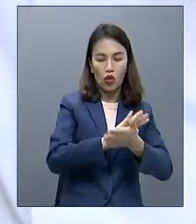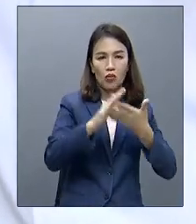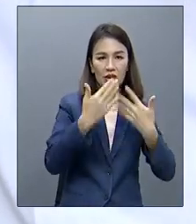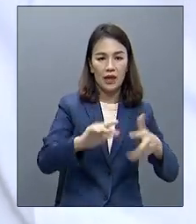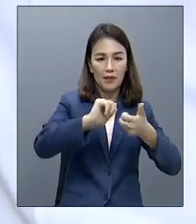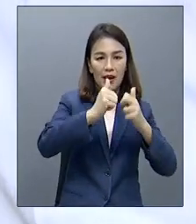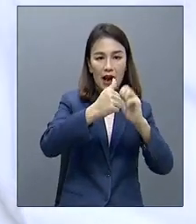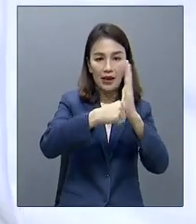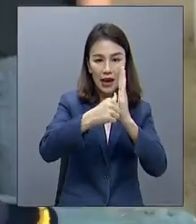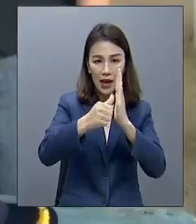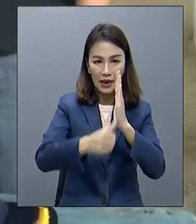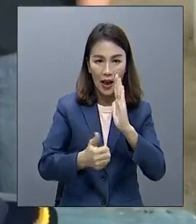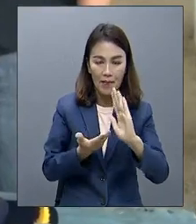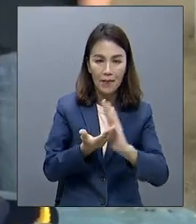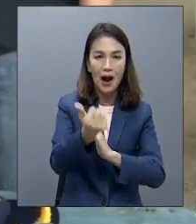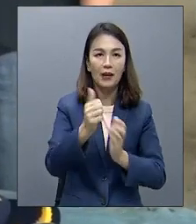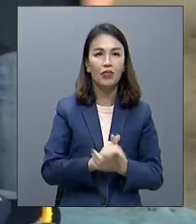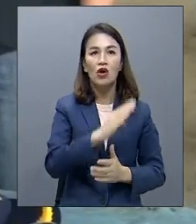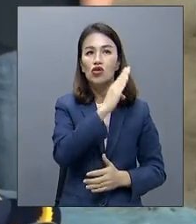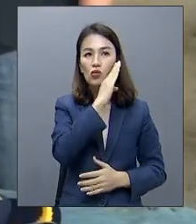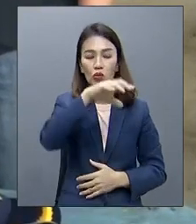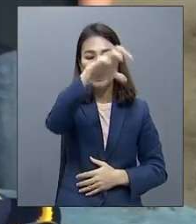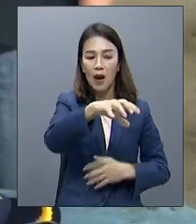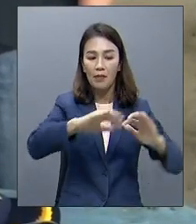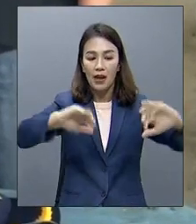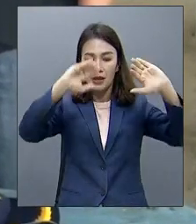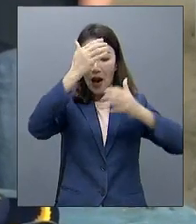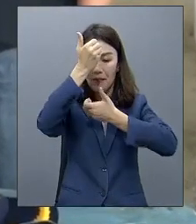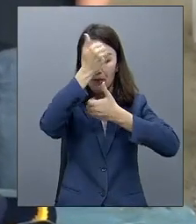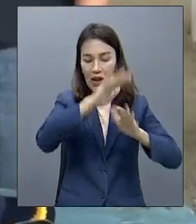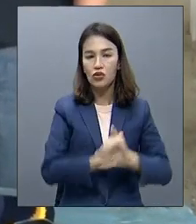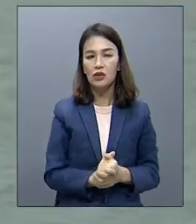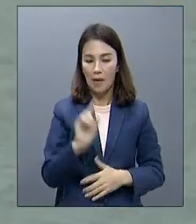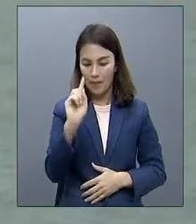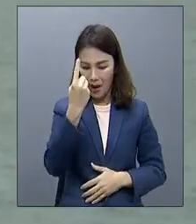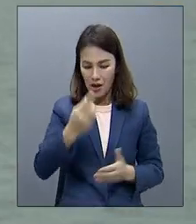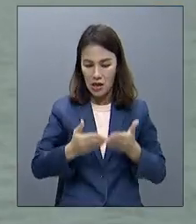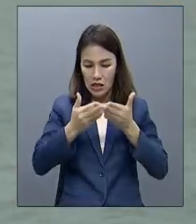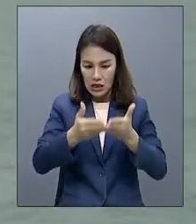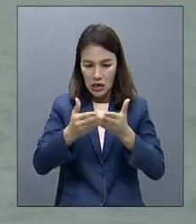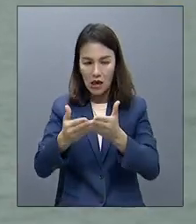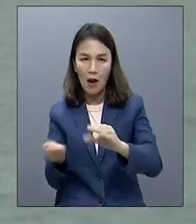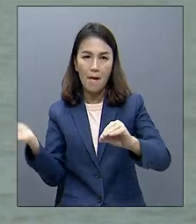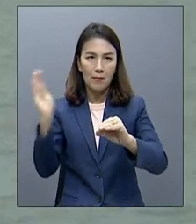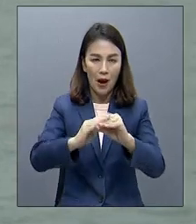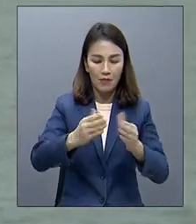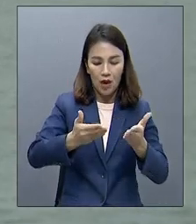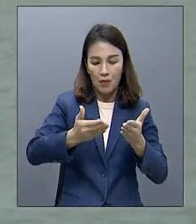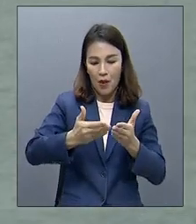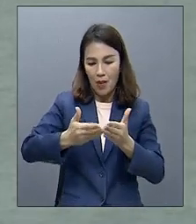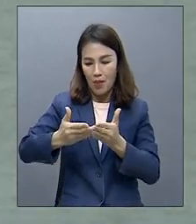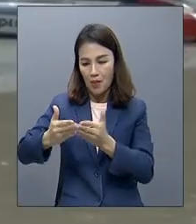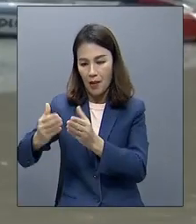แก้ไขหากว่าหน่วยงานที่เกี่ยวข้องเพิกเฉยก็จะยกระดับเอาเรือไปปิดร่องน้ำเข้าออกซึ่งอาจจะไป